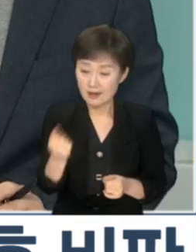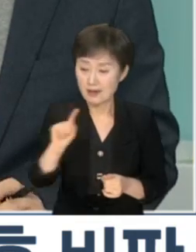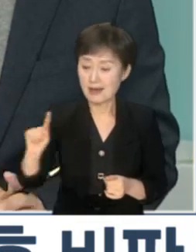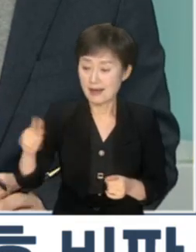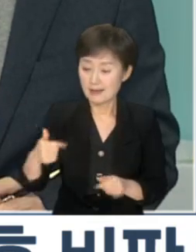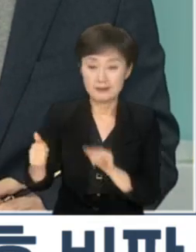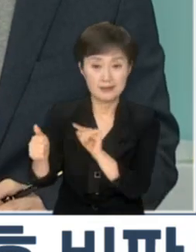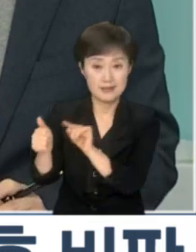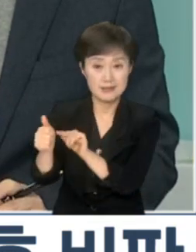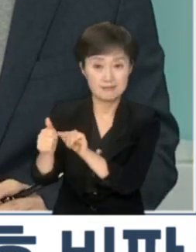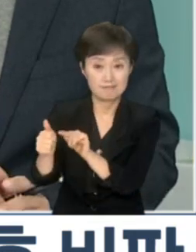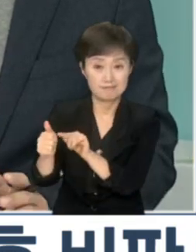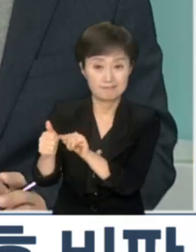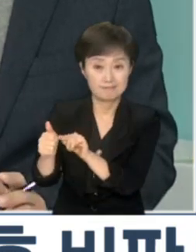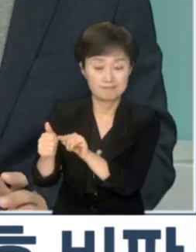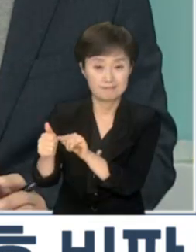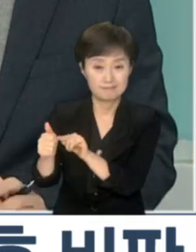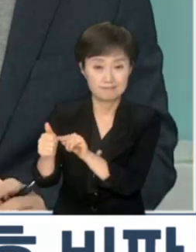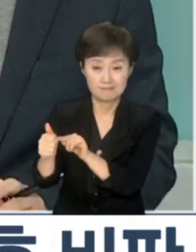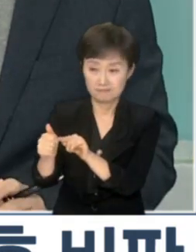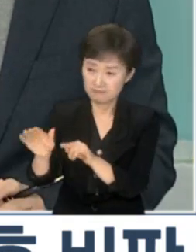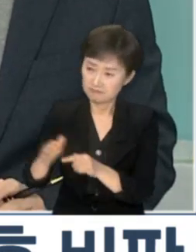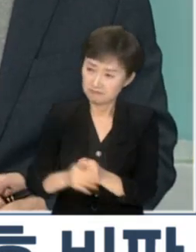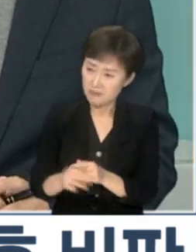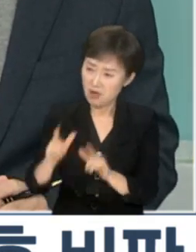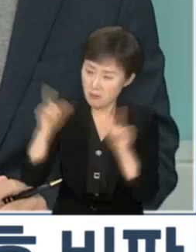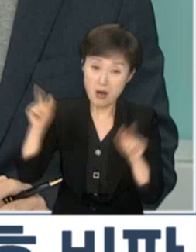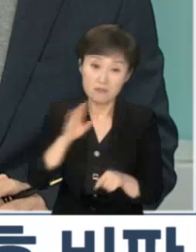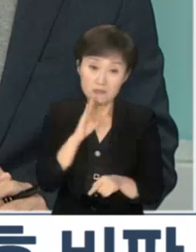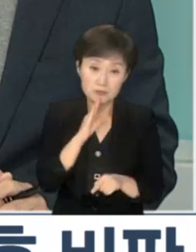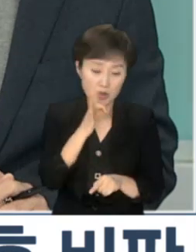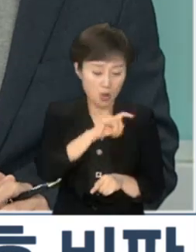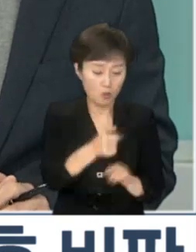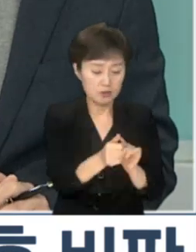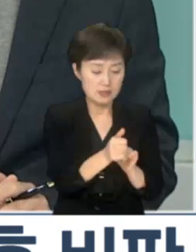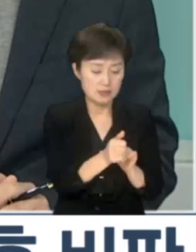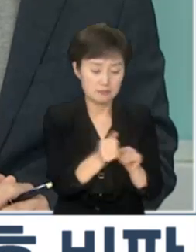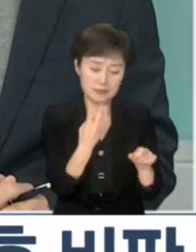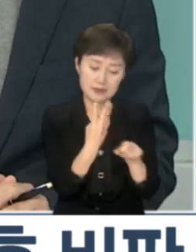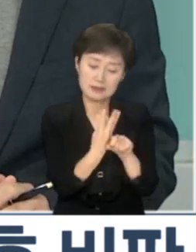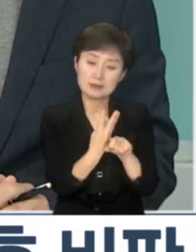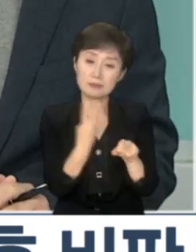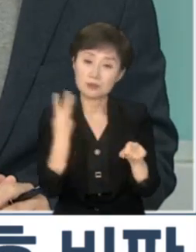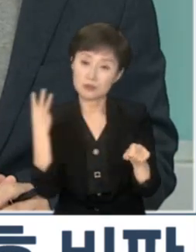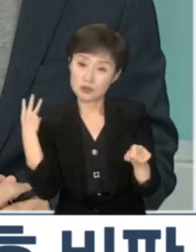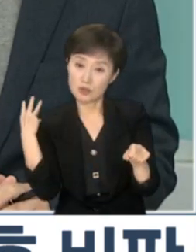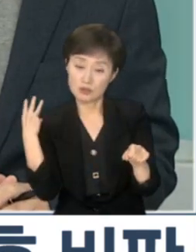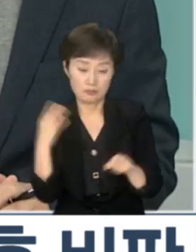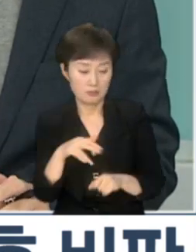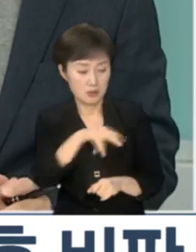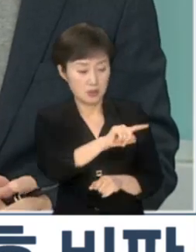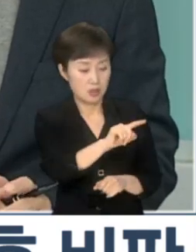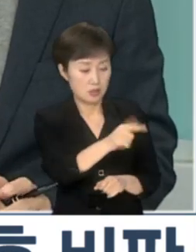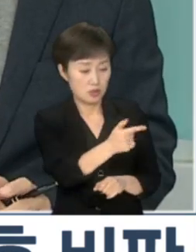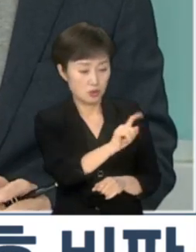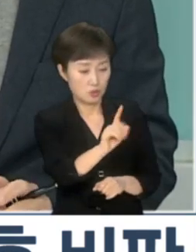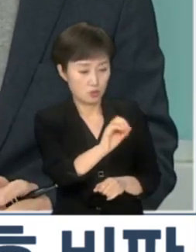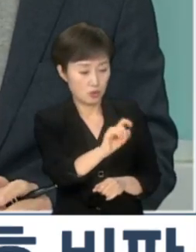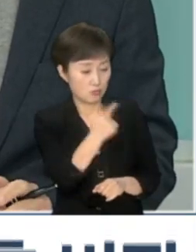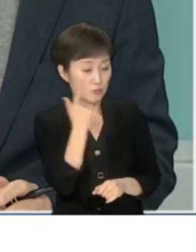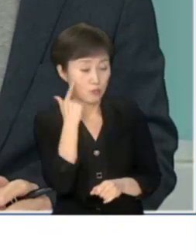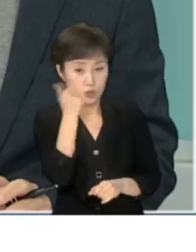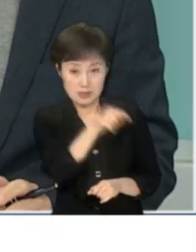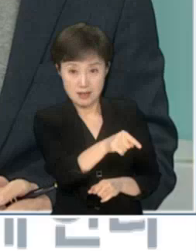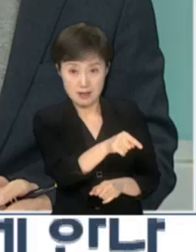같은 경우는 아니 저기 이 원희룡 장관은 3년 전에 본인이 이 정광훈 목사가 그 저기 주도한